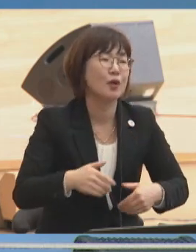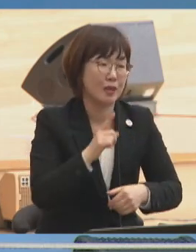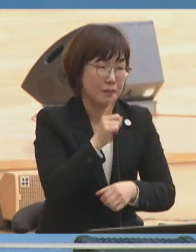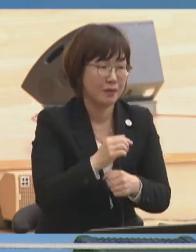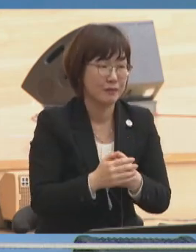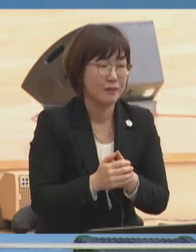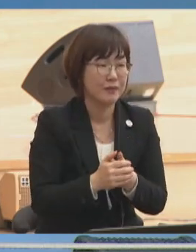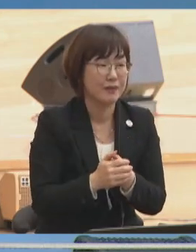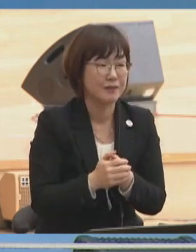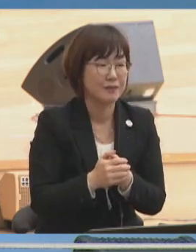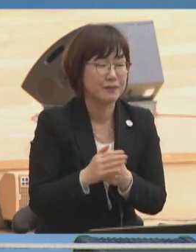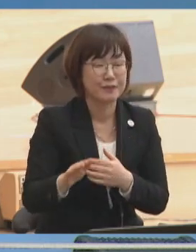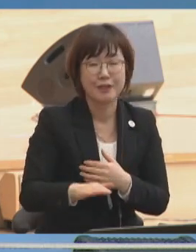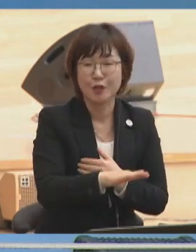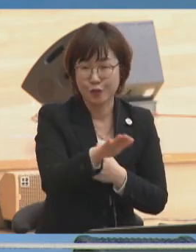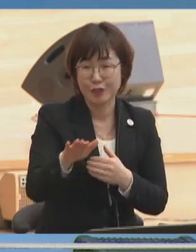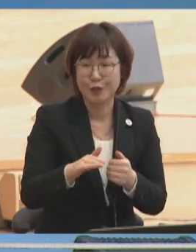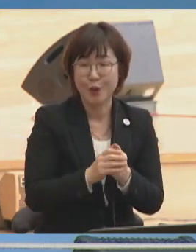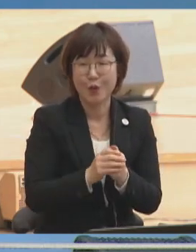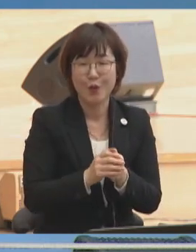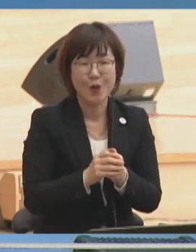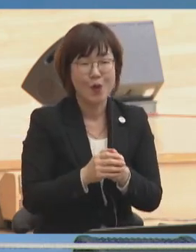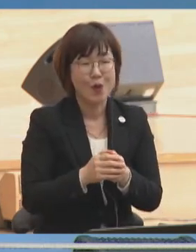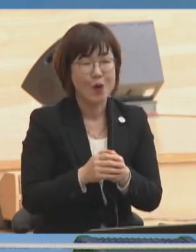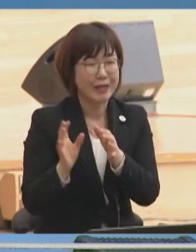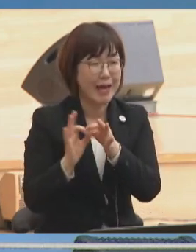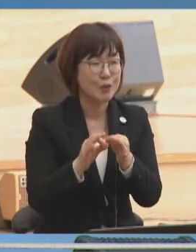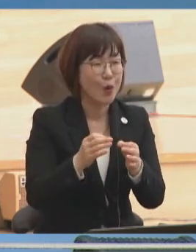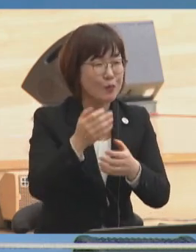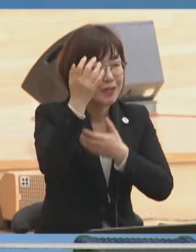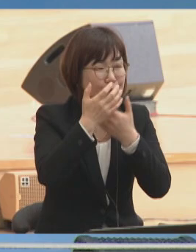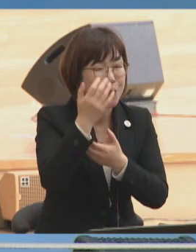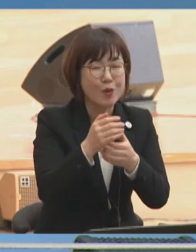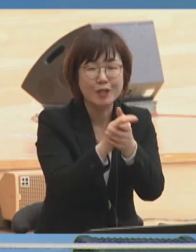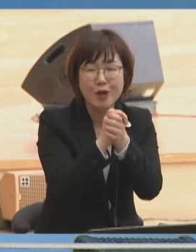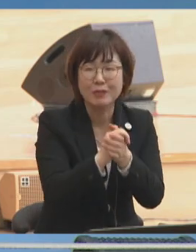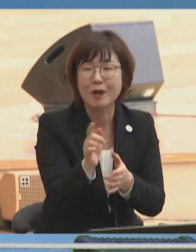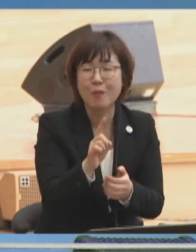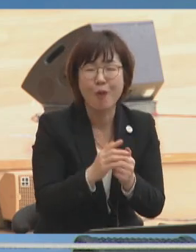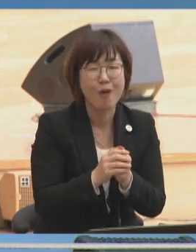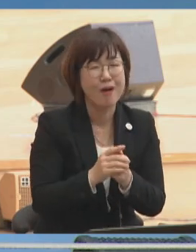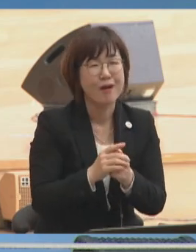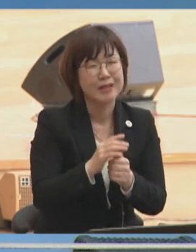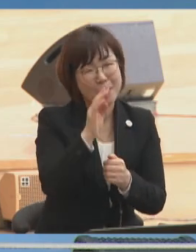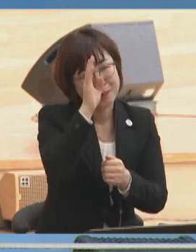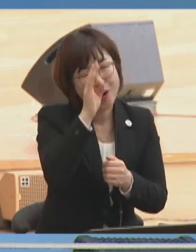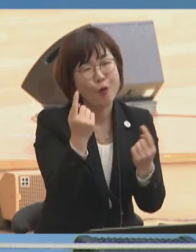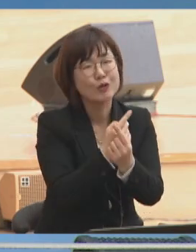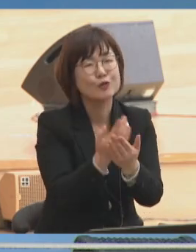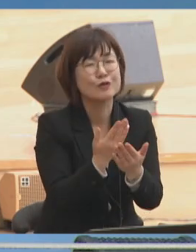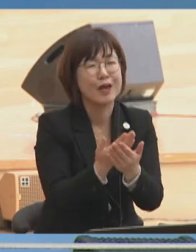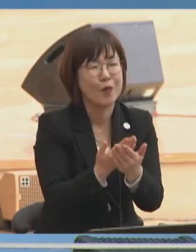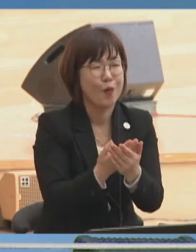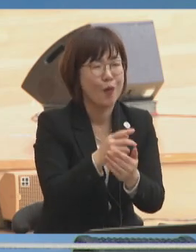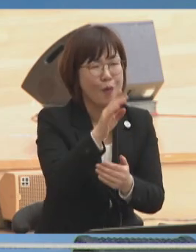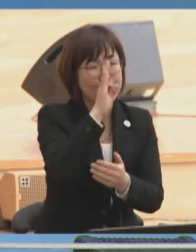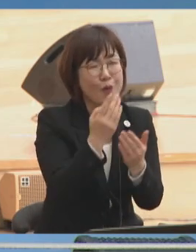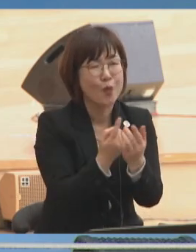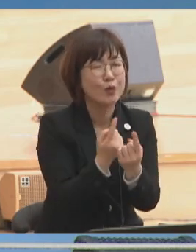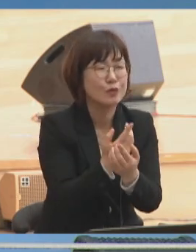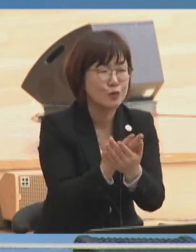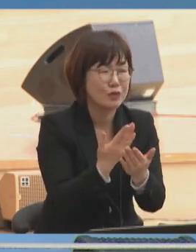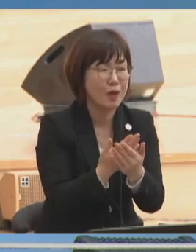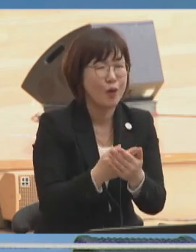앞에 아주 지엽적인 걸 매달려 기도합니다. 병 고쳐달라고. 안 지엽적일 수가 있죠. 지금 닥친